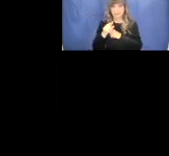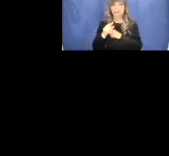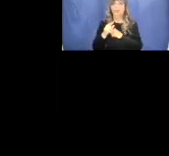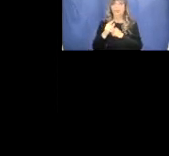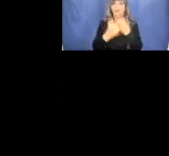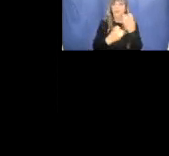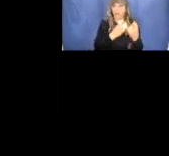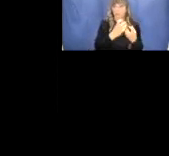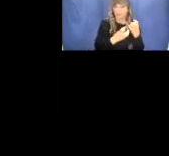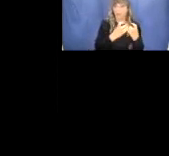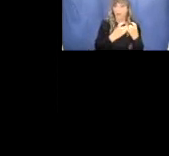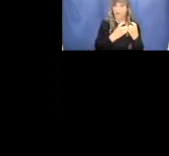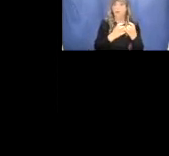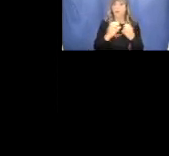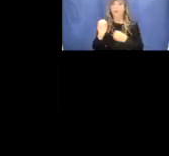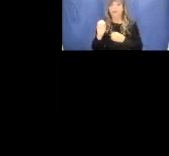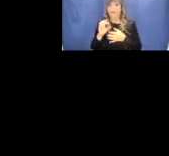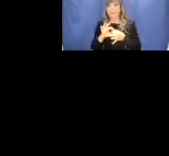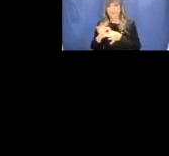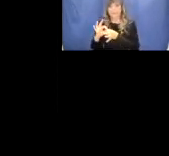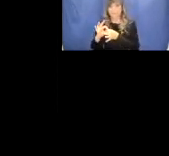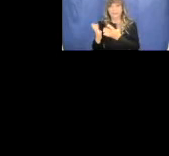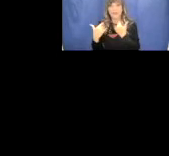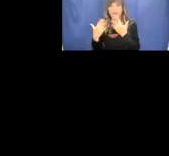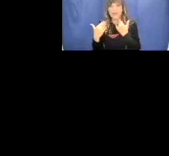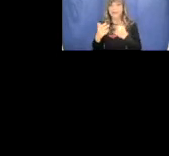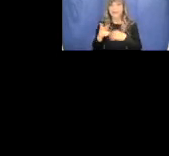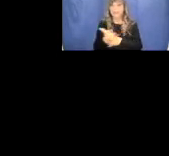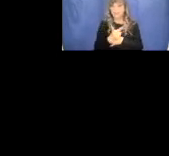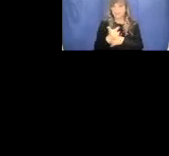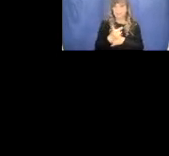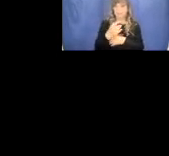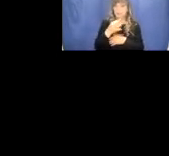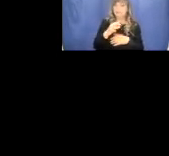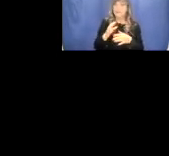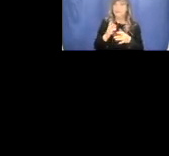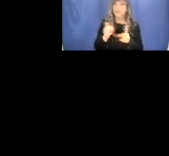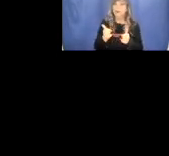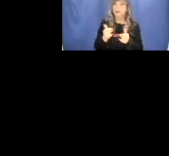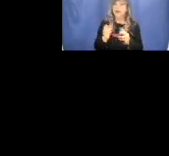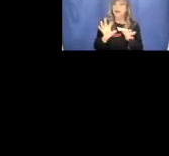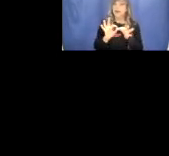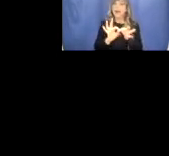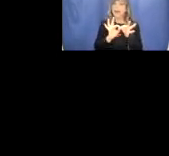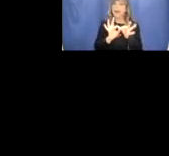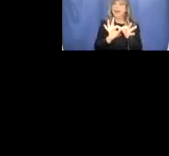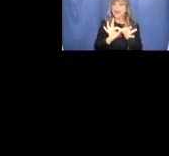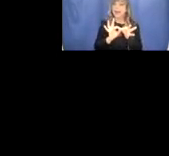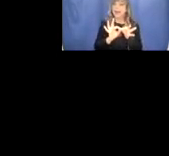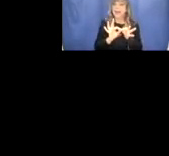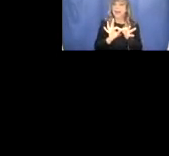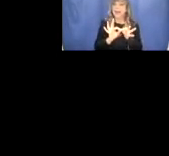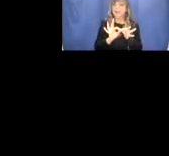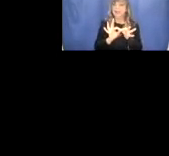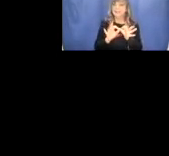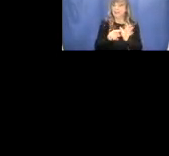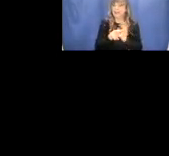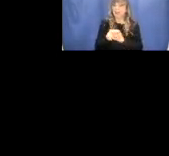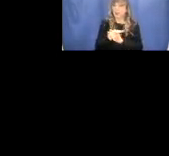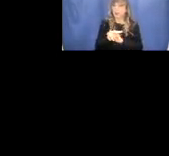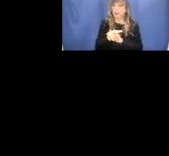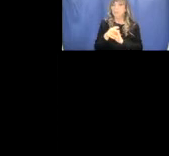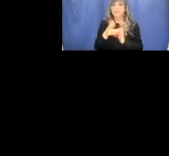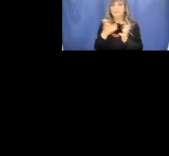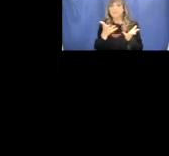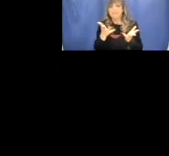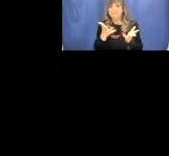idro legato all'aria precedente si possono alle aree fra di loro cosa vuol dire per spiegarvelo vi